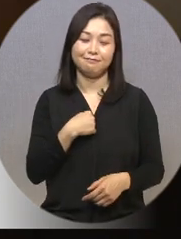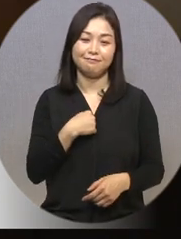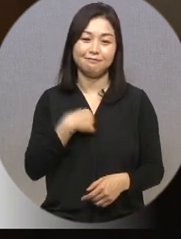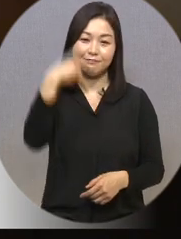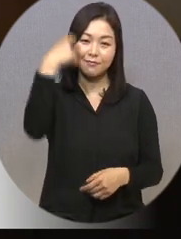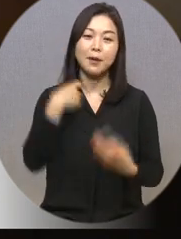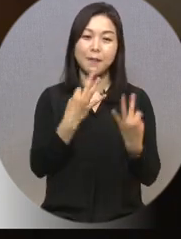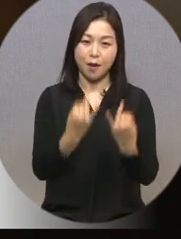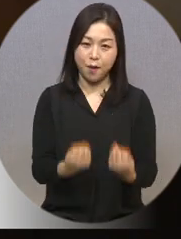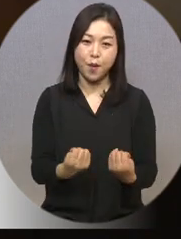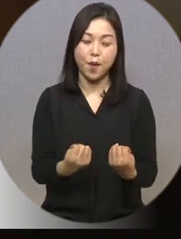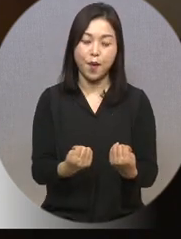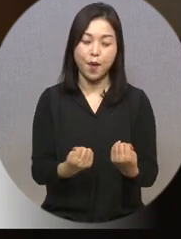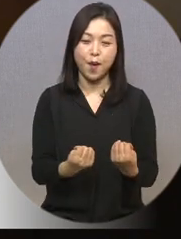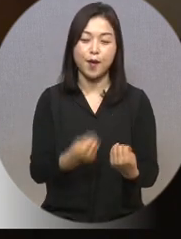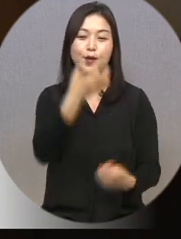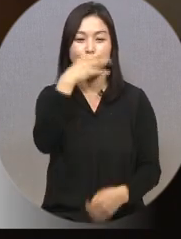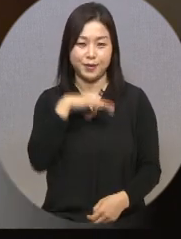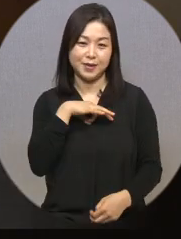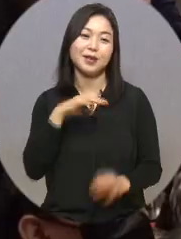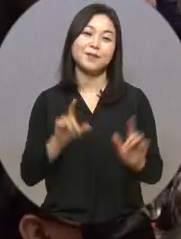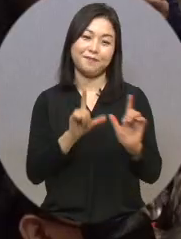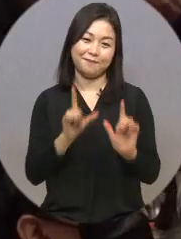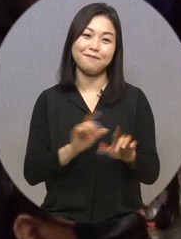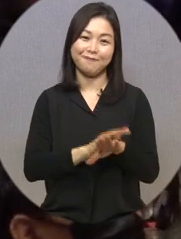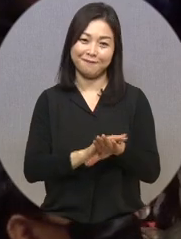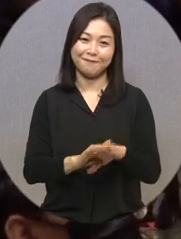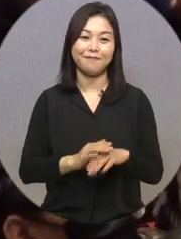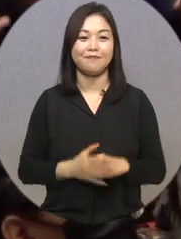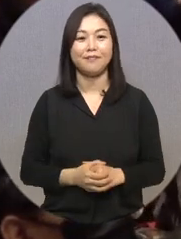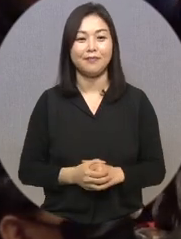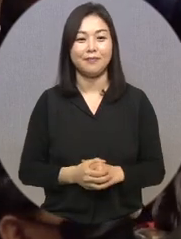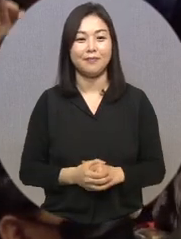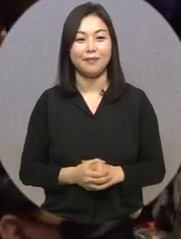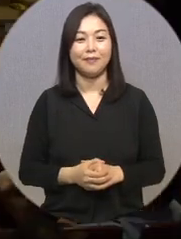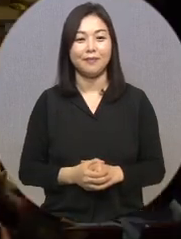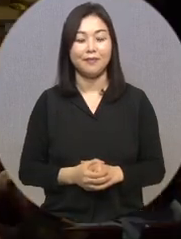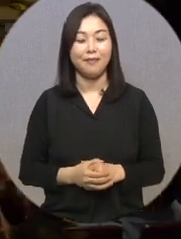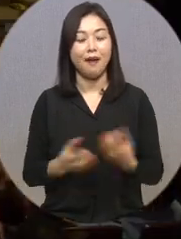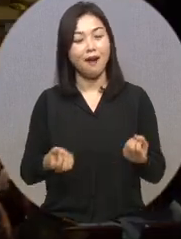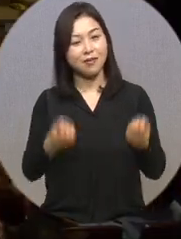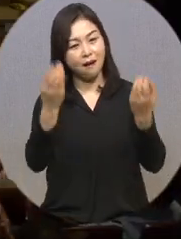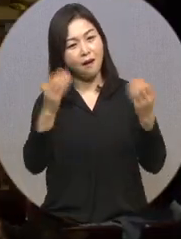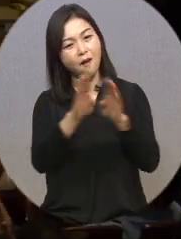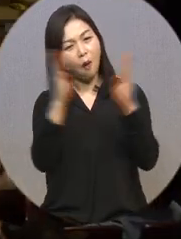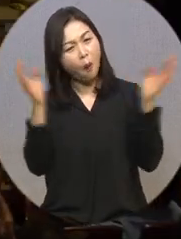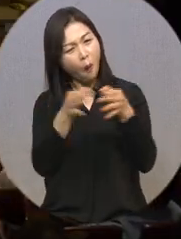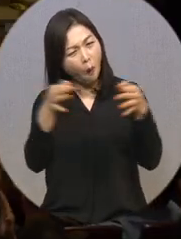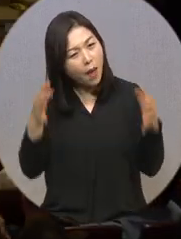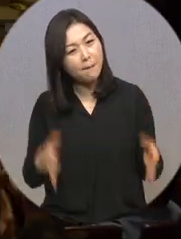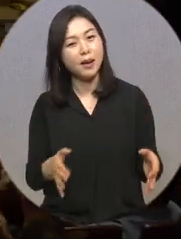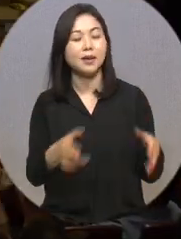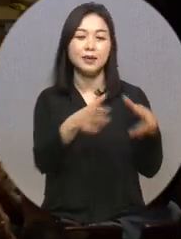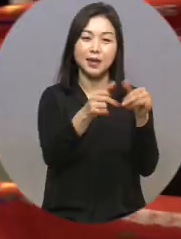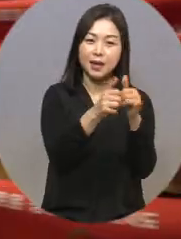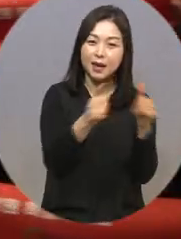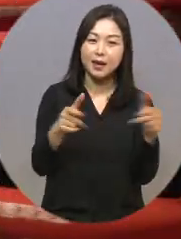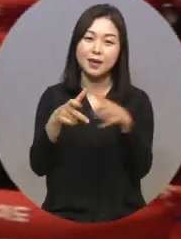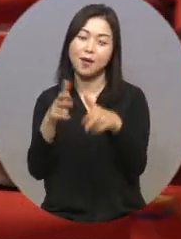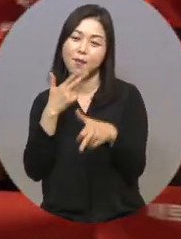느끼고 알차게 보냈던 것 같습니다. 오랜만에 열린 행사가 장애인과 비장애인의 화합의 장을